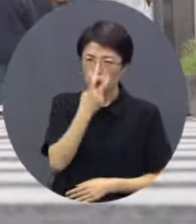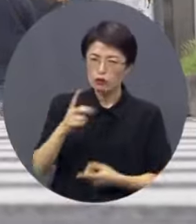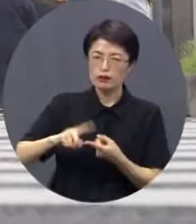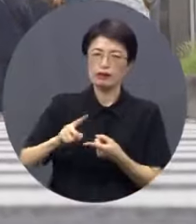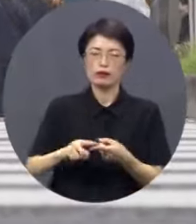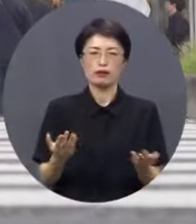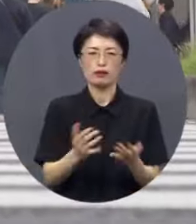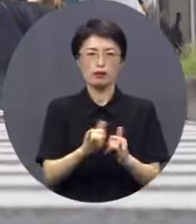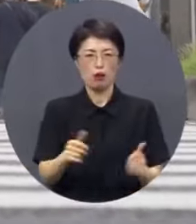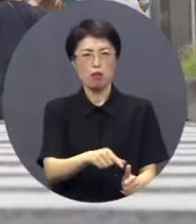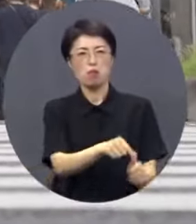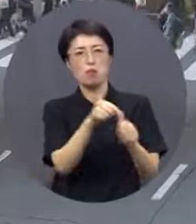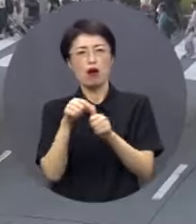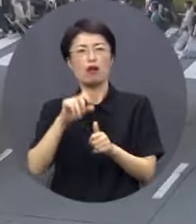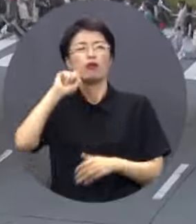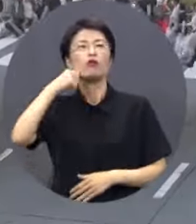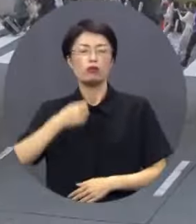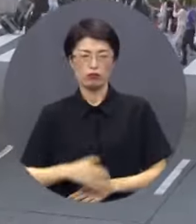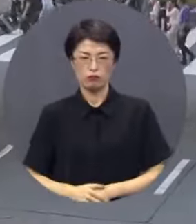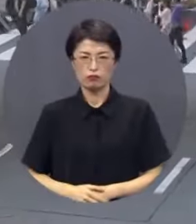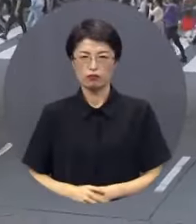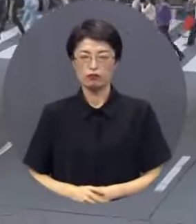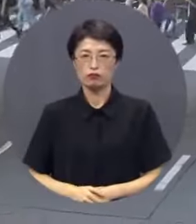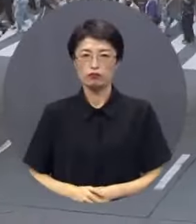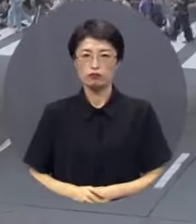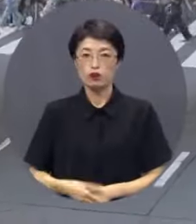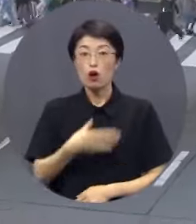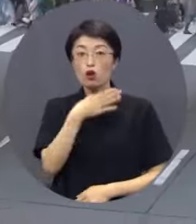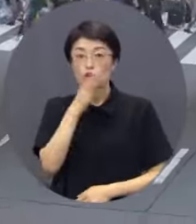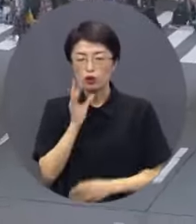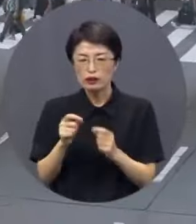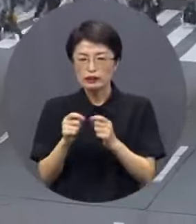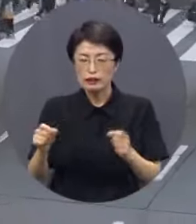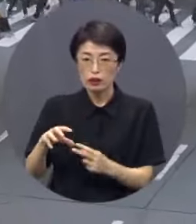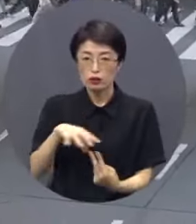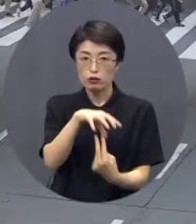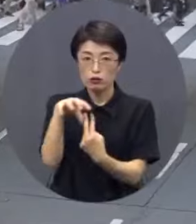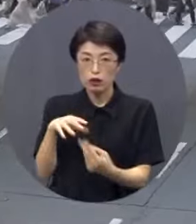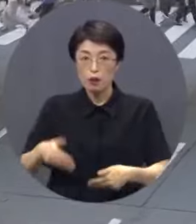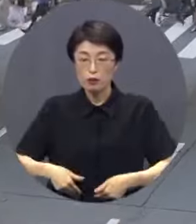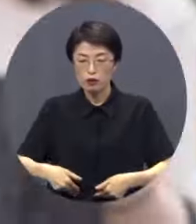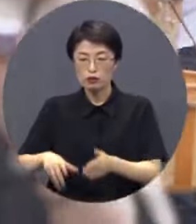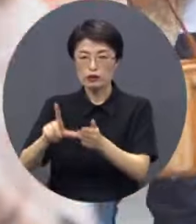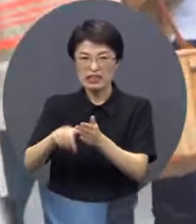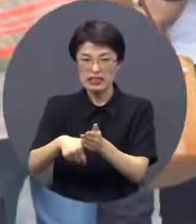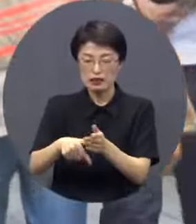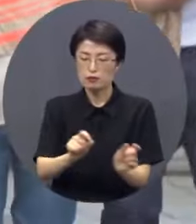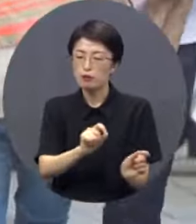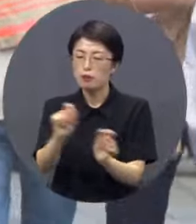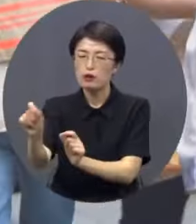어려워지고 있기 때문입니다 노인들의 장기 요양이 필요한 시기를 가능한한